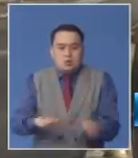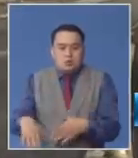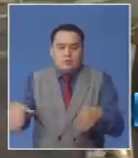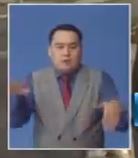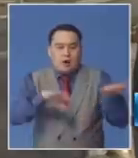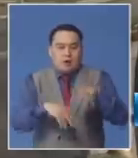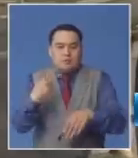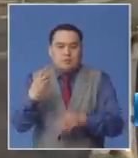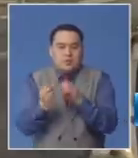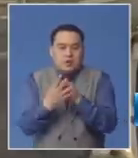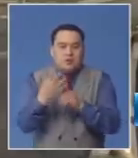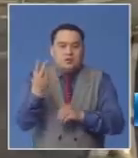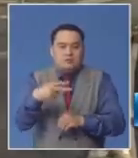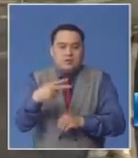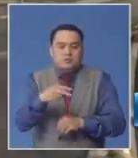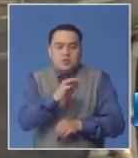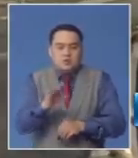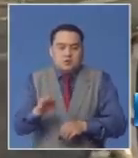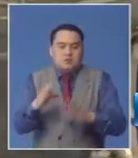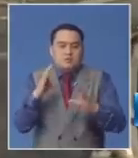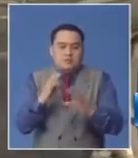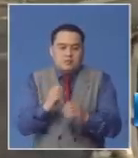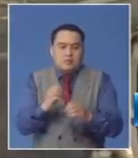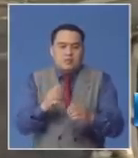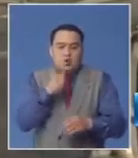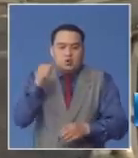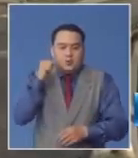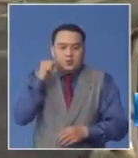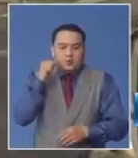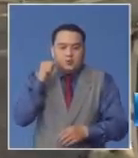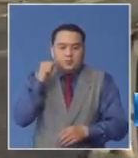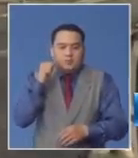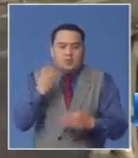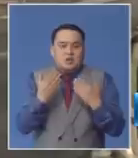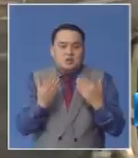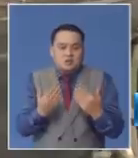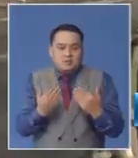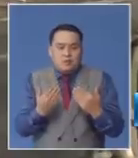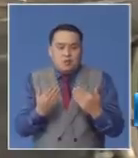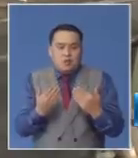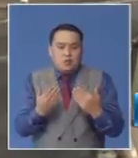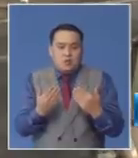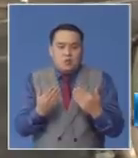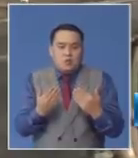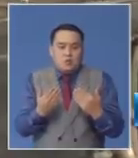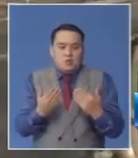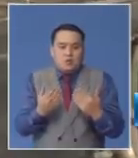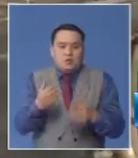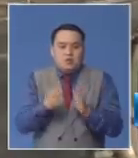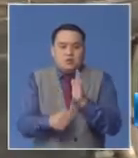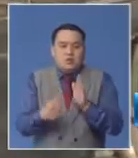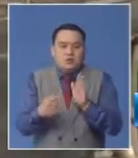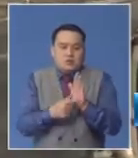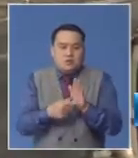15-20 процентов меньше чем прошлом году на сегодняшний сводки 67 сантиметров